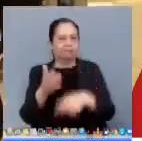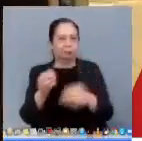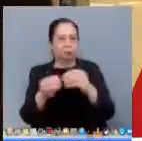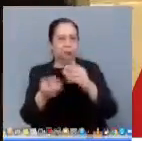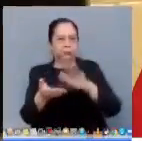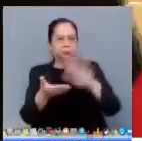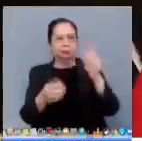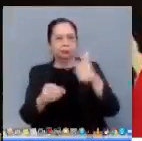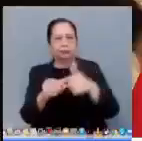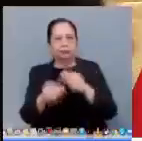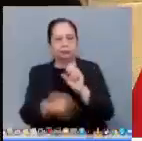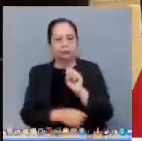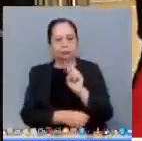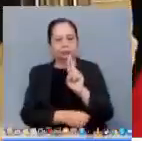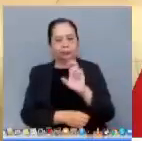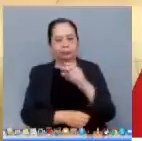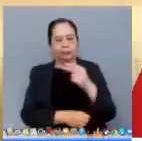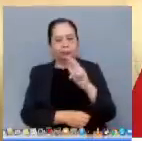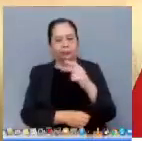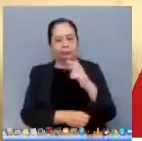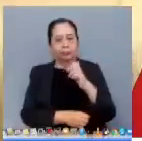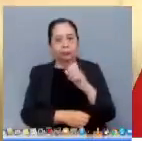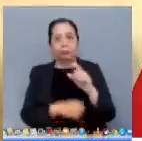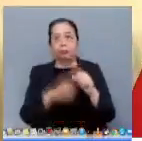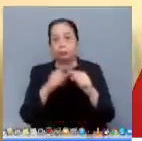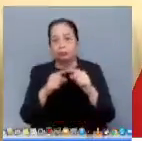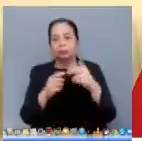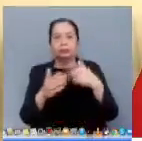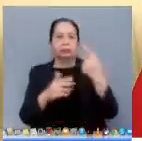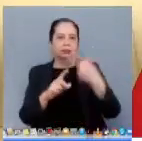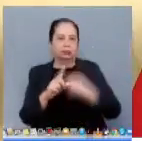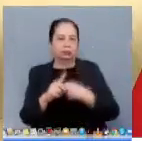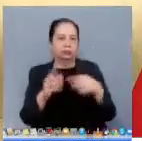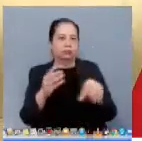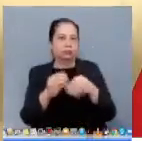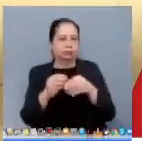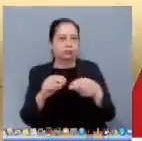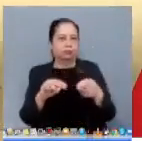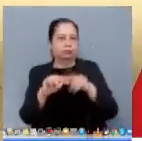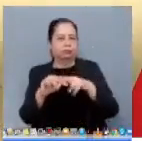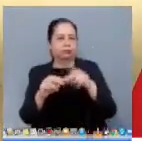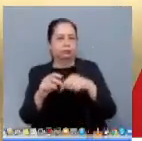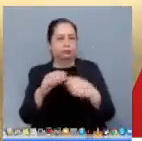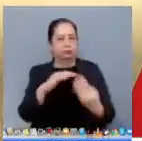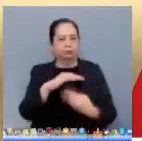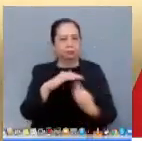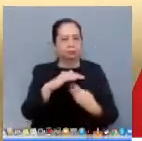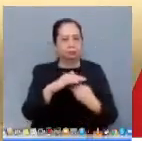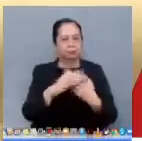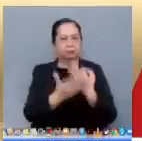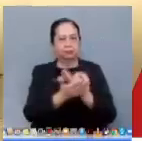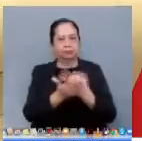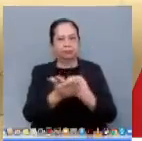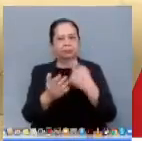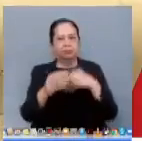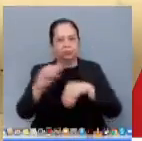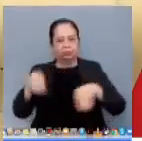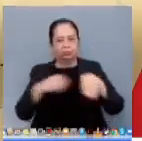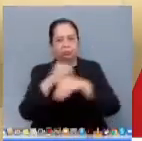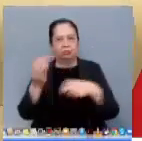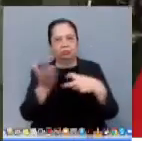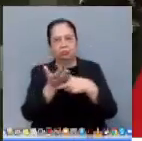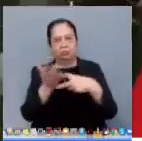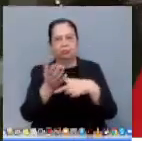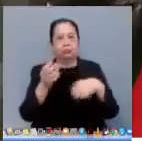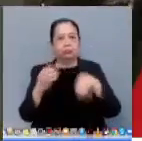surcharge simula sa susunod na buwan. Karagdagang singil ito bukod pa sa base fare para mabawi ang gastos ng mga airline sa jet